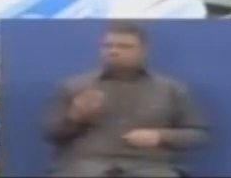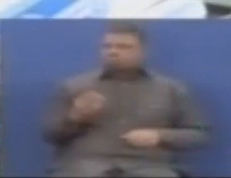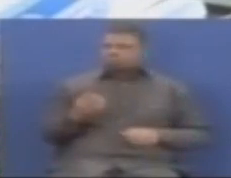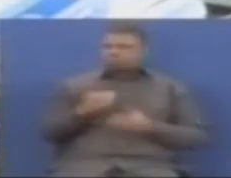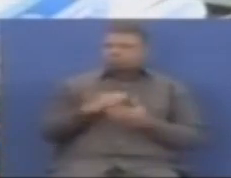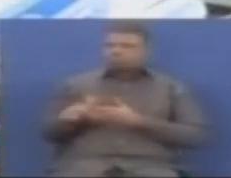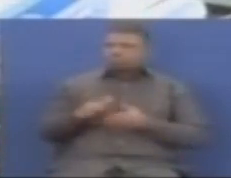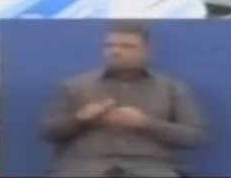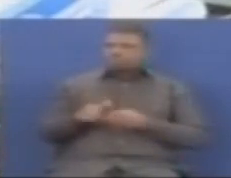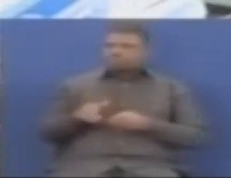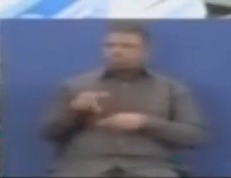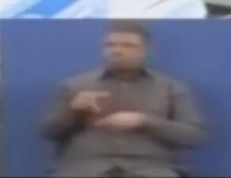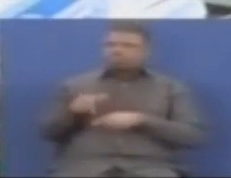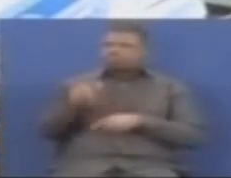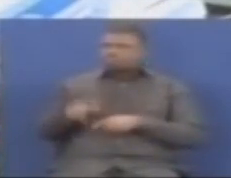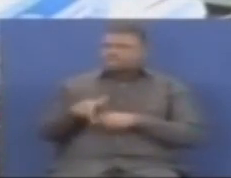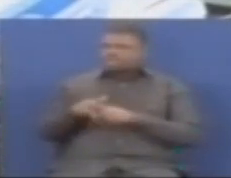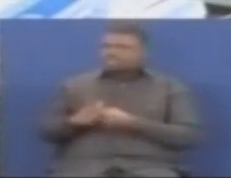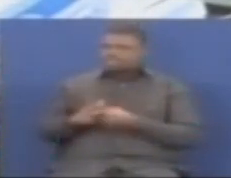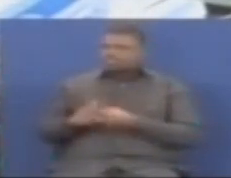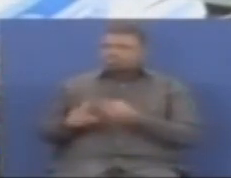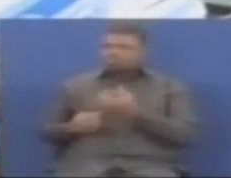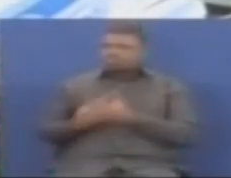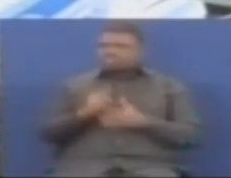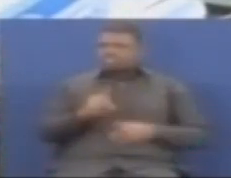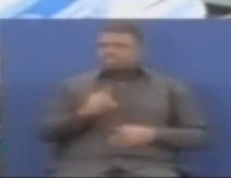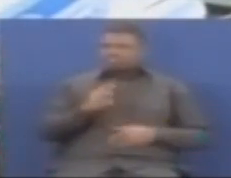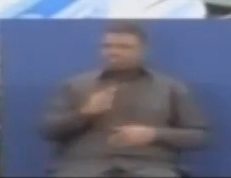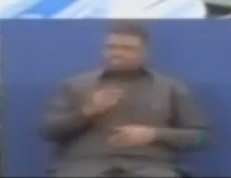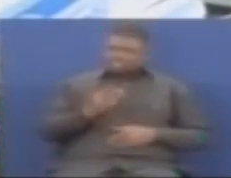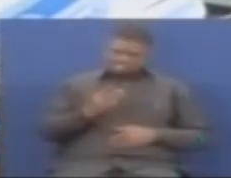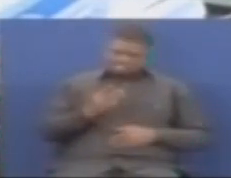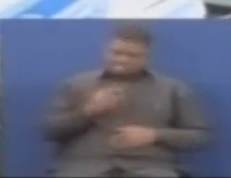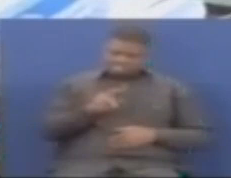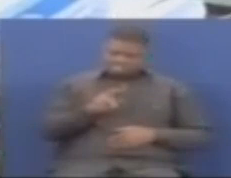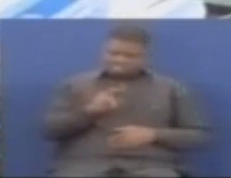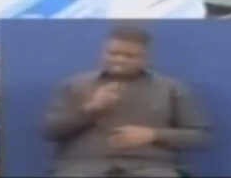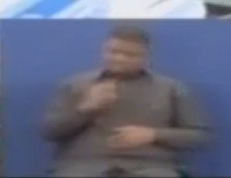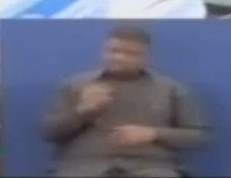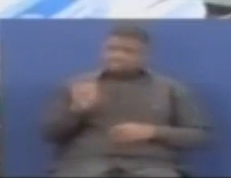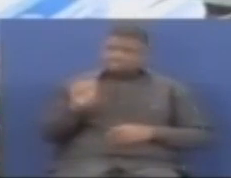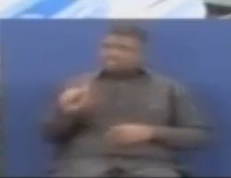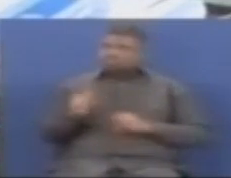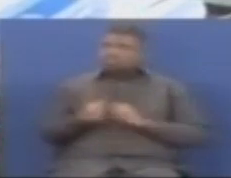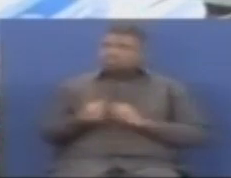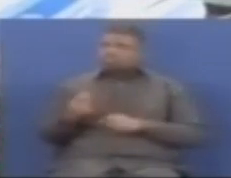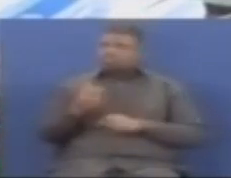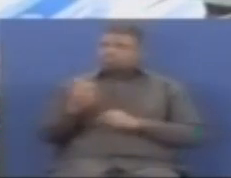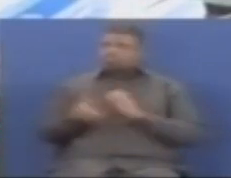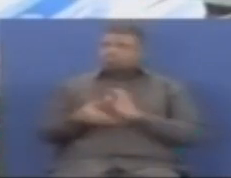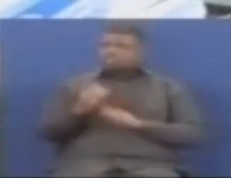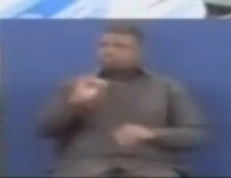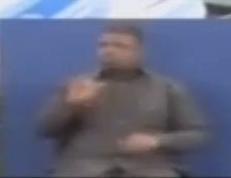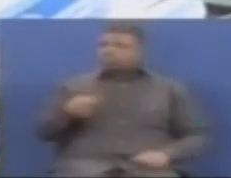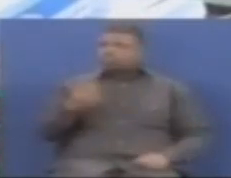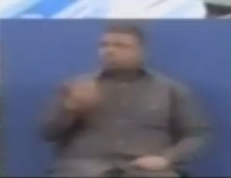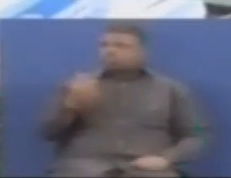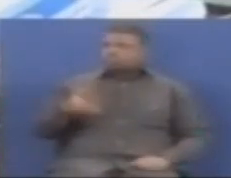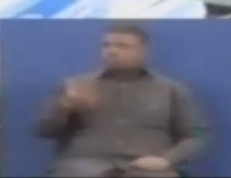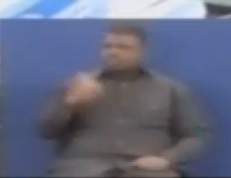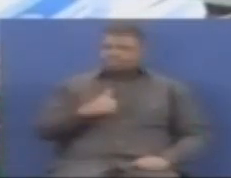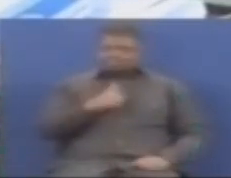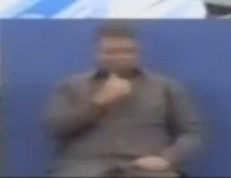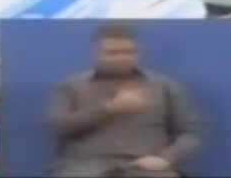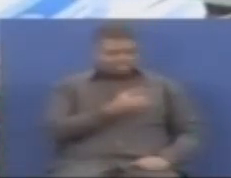tumeshamwelekeza mkandarasi kuanza kushusha kutoka KV 33 kwenda KV 11 kuanzia Jumamosi iliyopita. Kwa hiyo vijiji